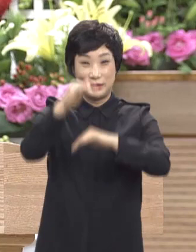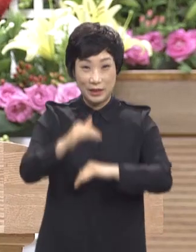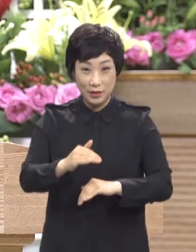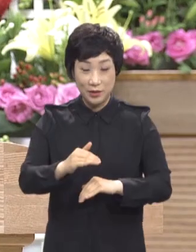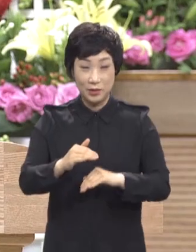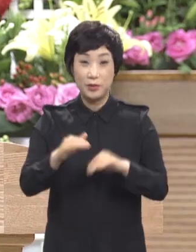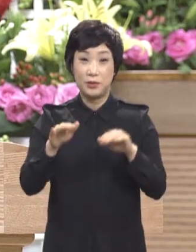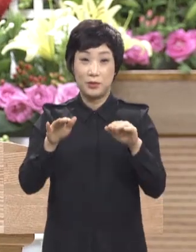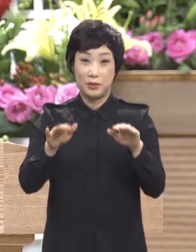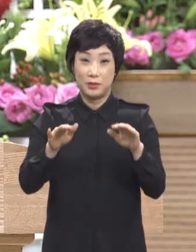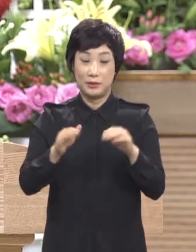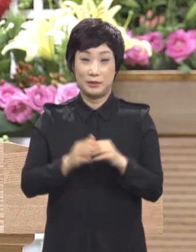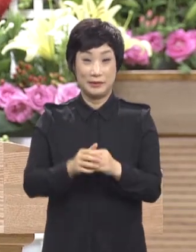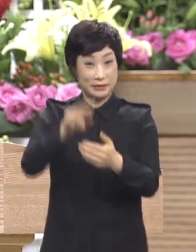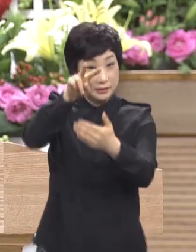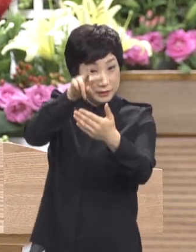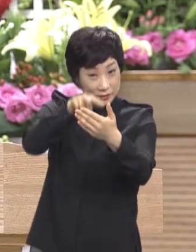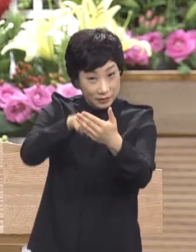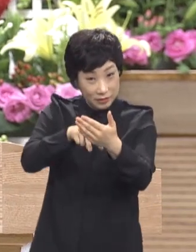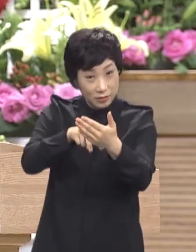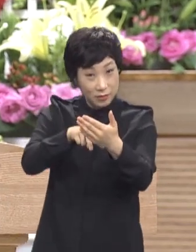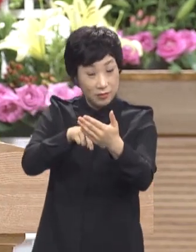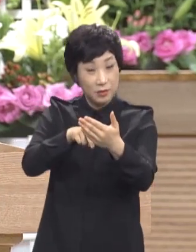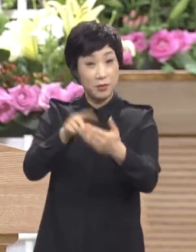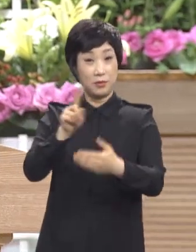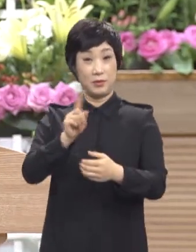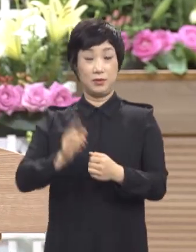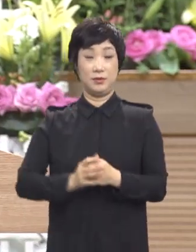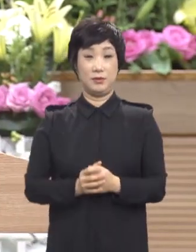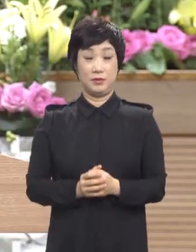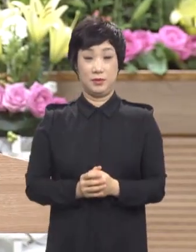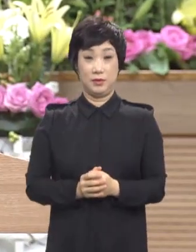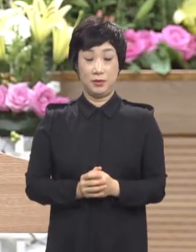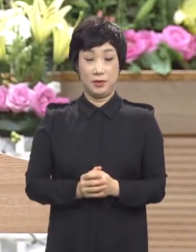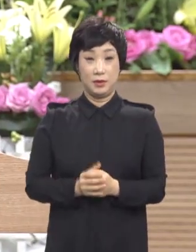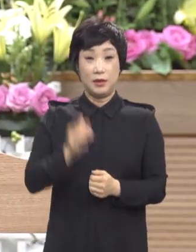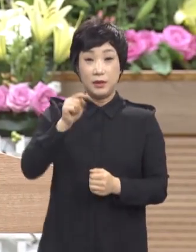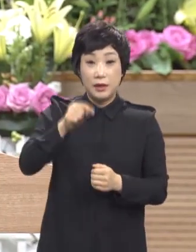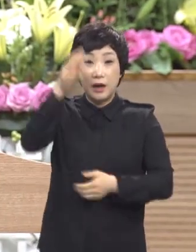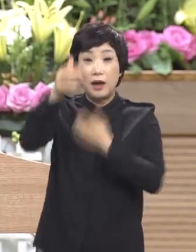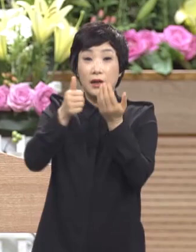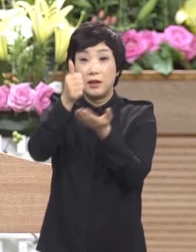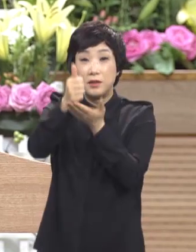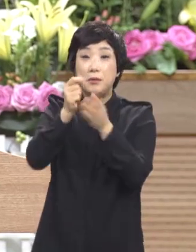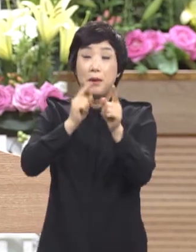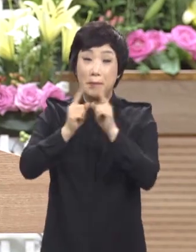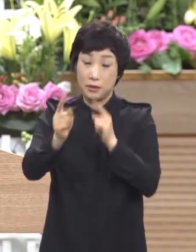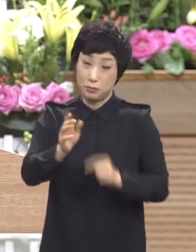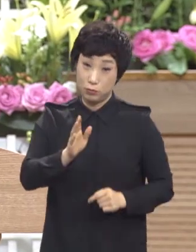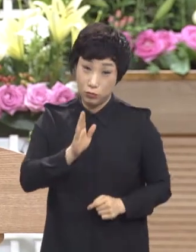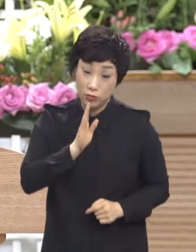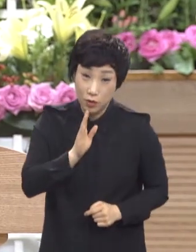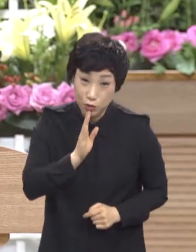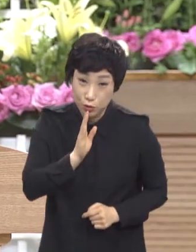이렇게 읽어서 이 말씀이